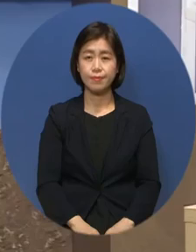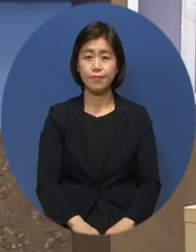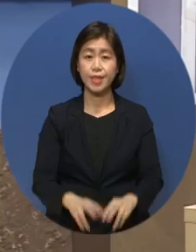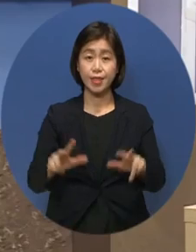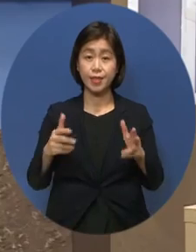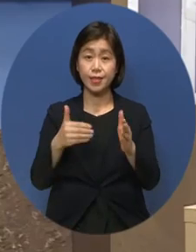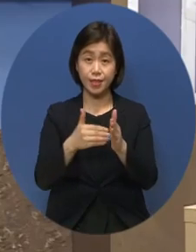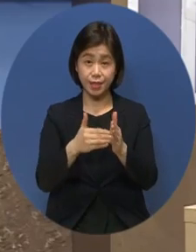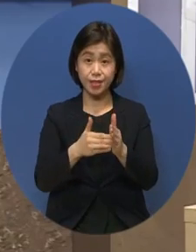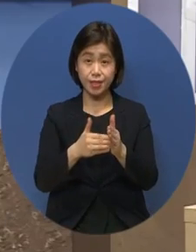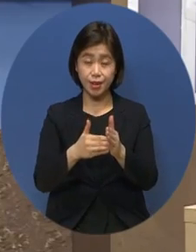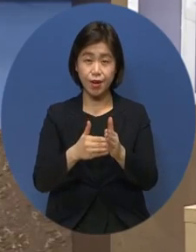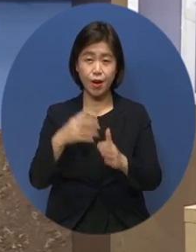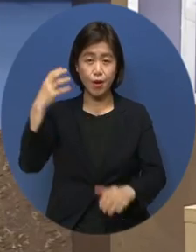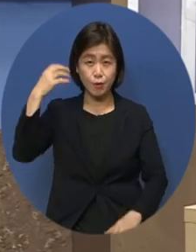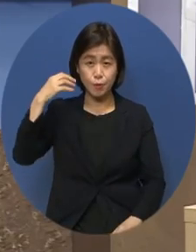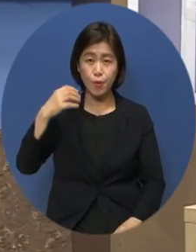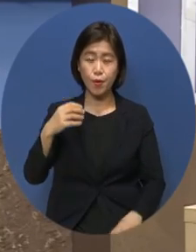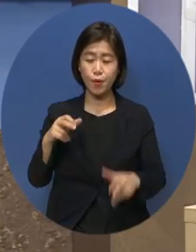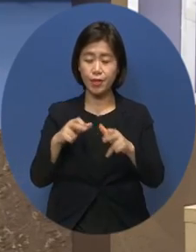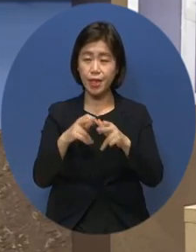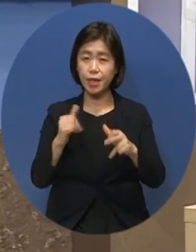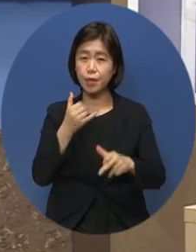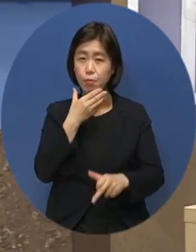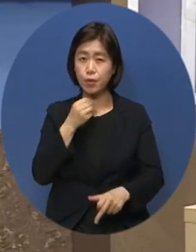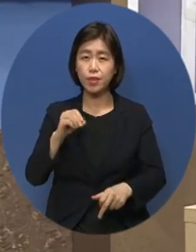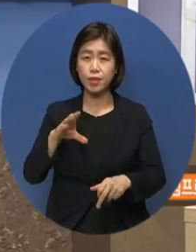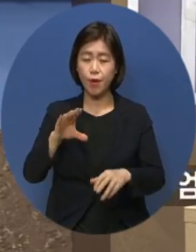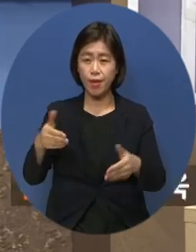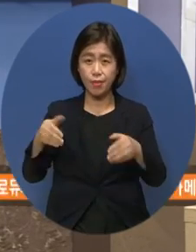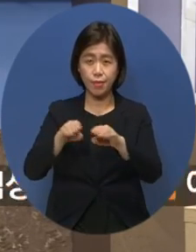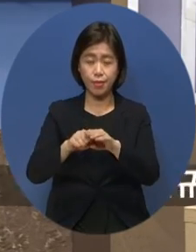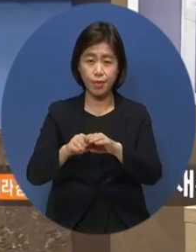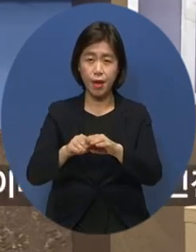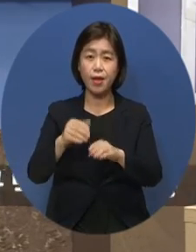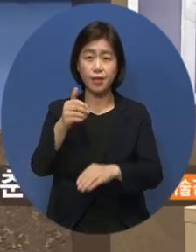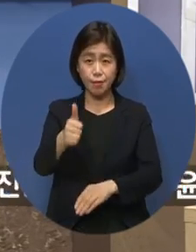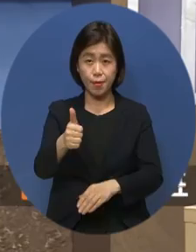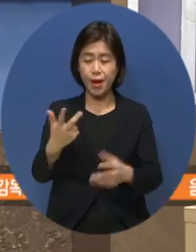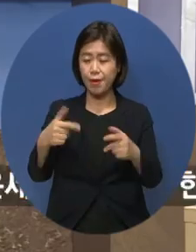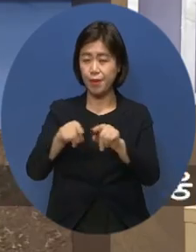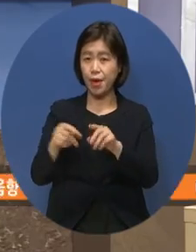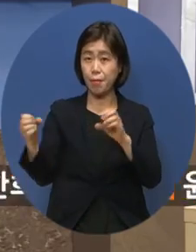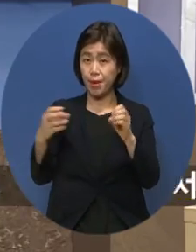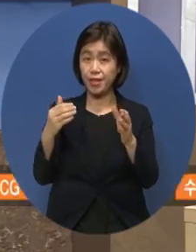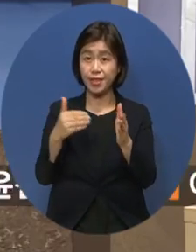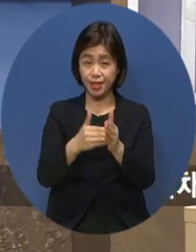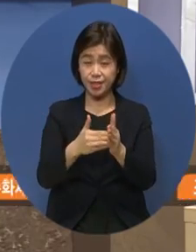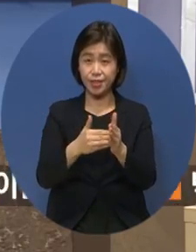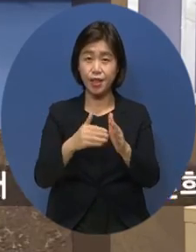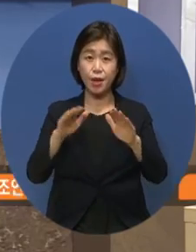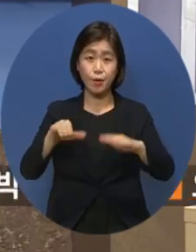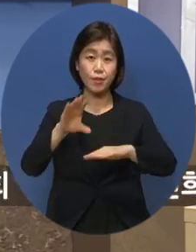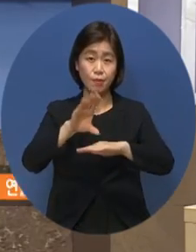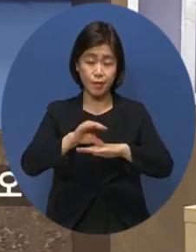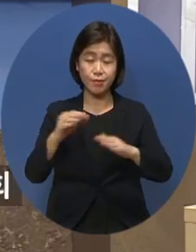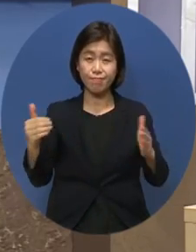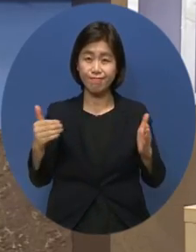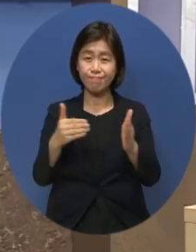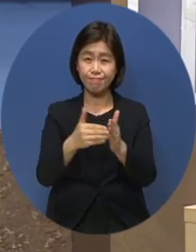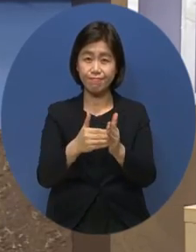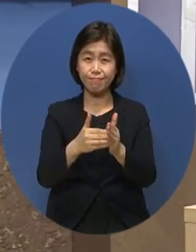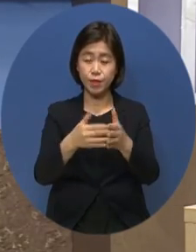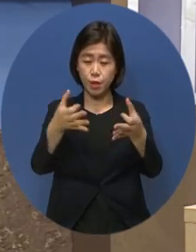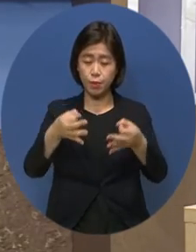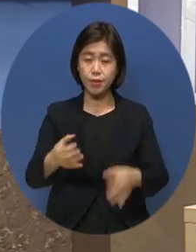네 지금까지 서울 시립 영등포 장애인복지관 최종 1 관장님과 함께 했습니다 행복 나눔 지킴이 오늘은 여기까지입니다